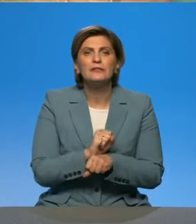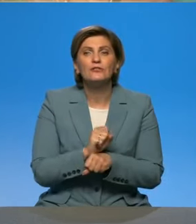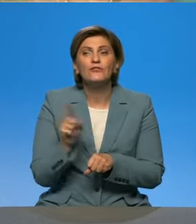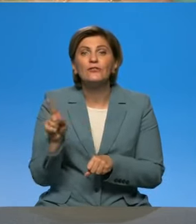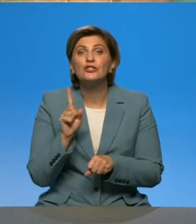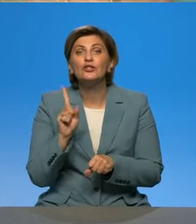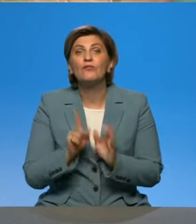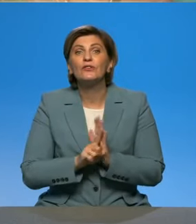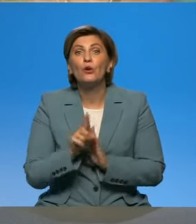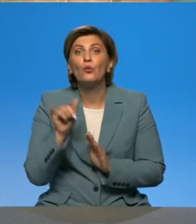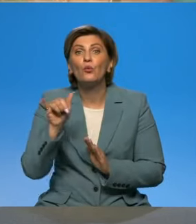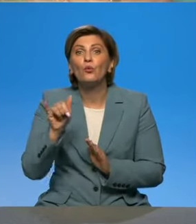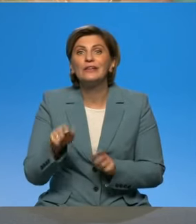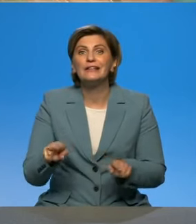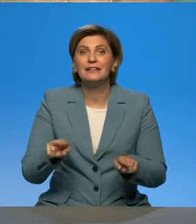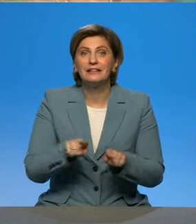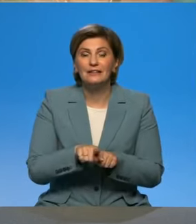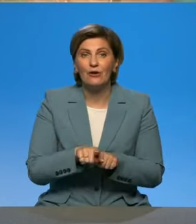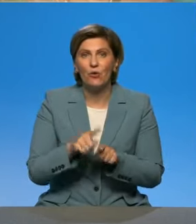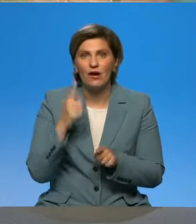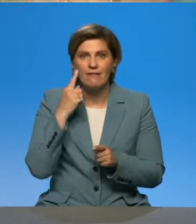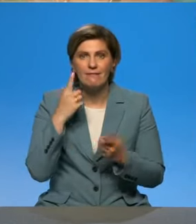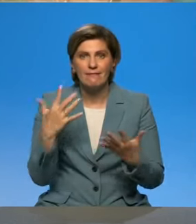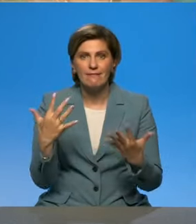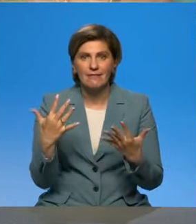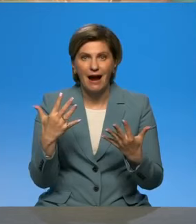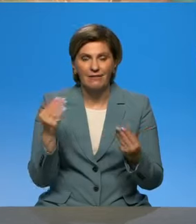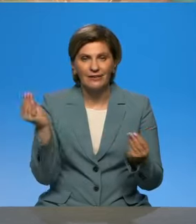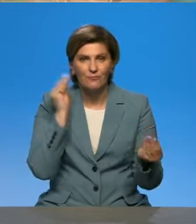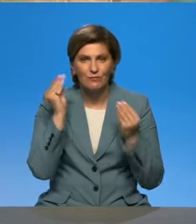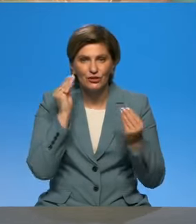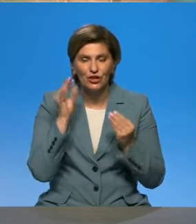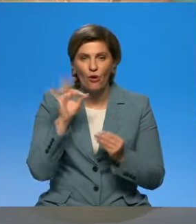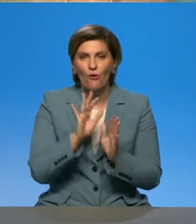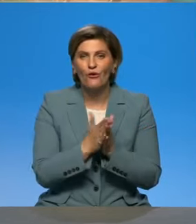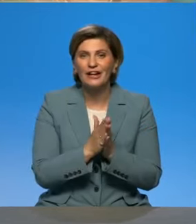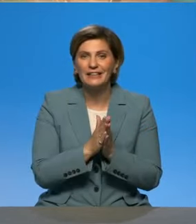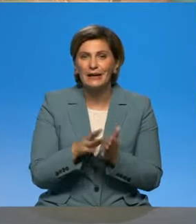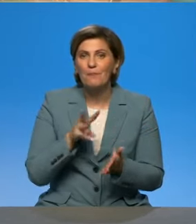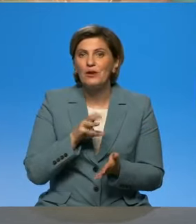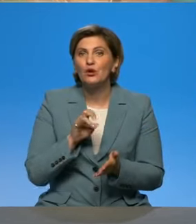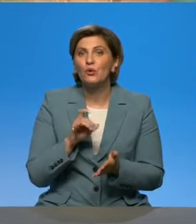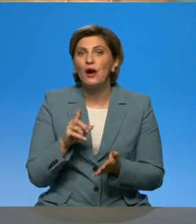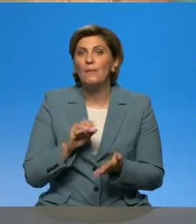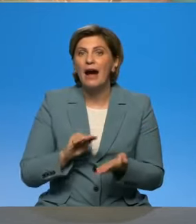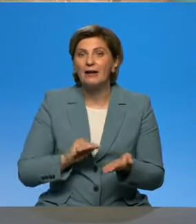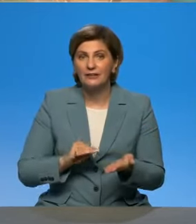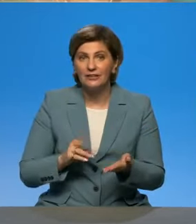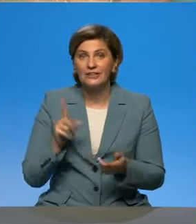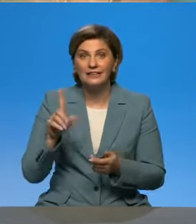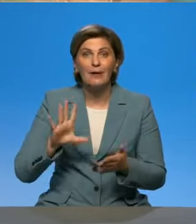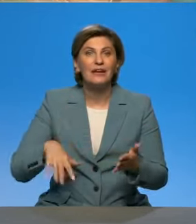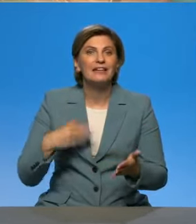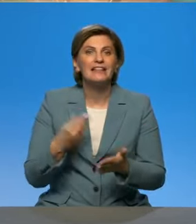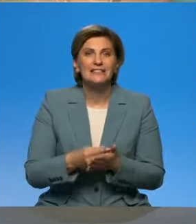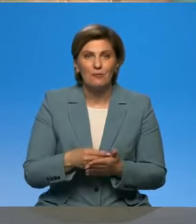них такое яркое впечатление после книг Микуха Маклая, что там бегают до сих пор в набедренных